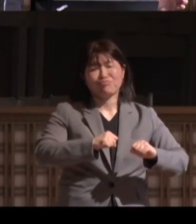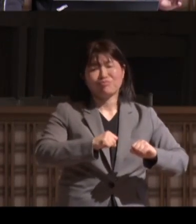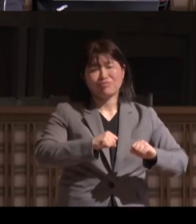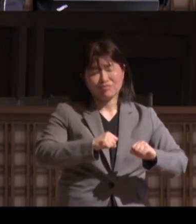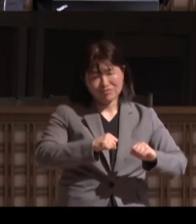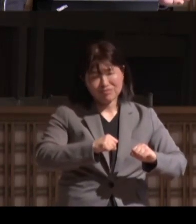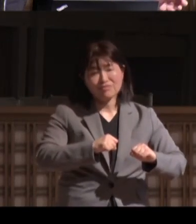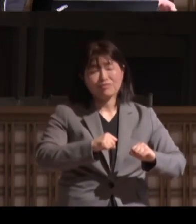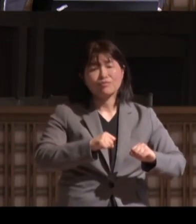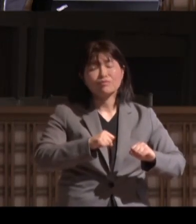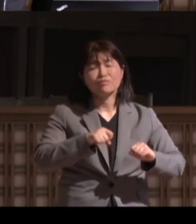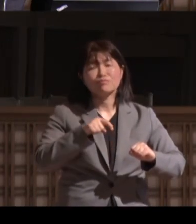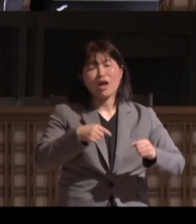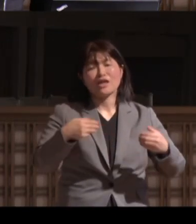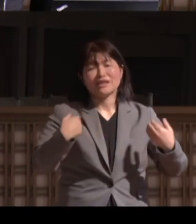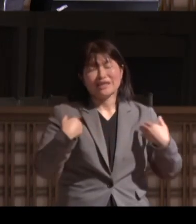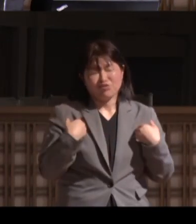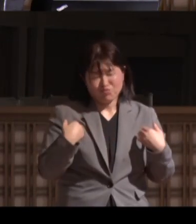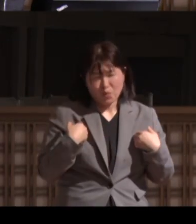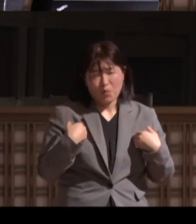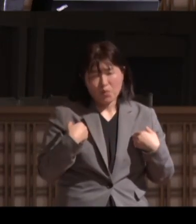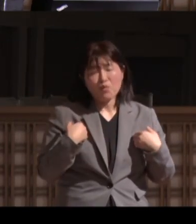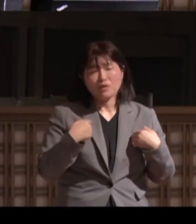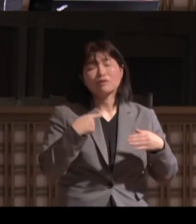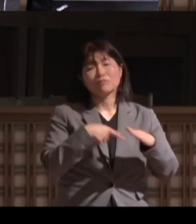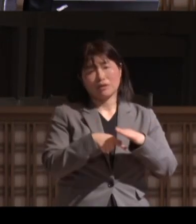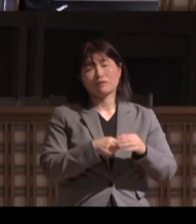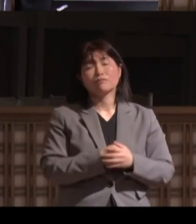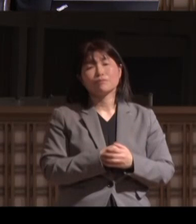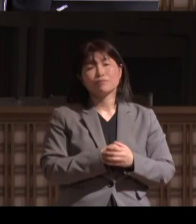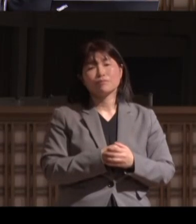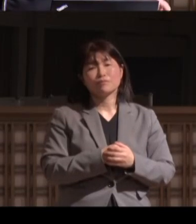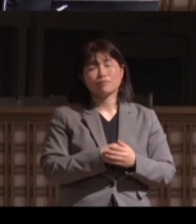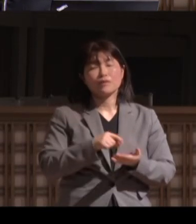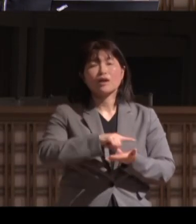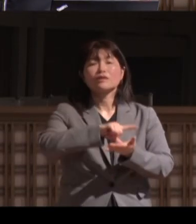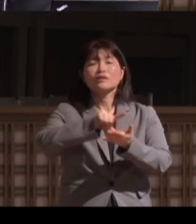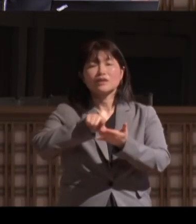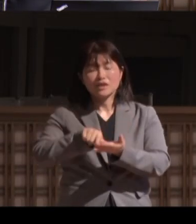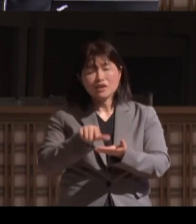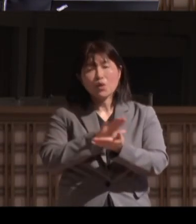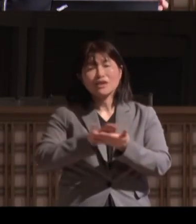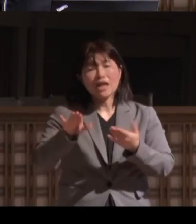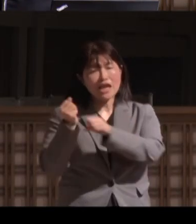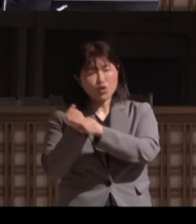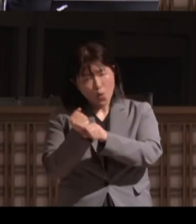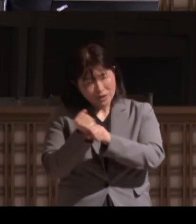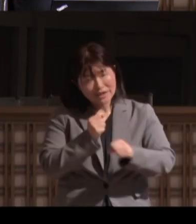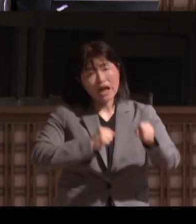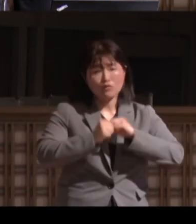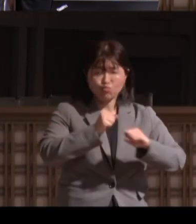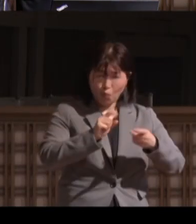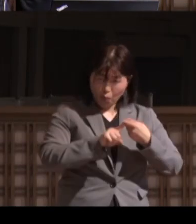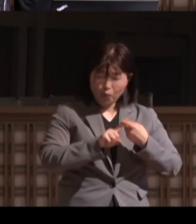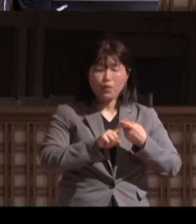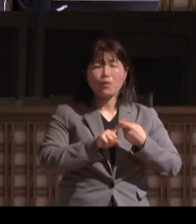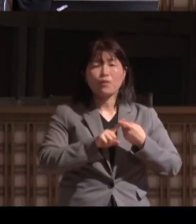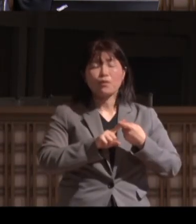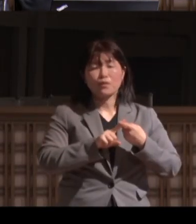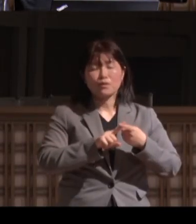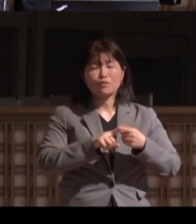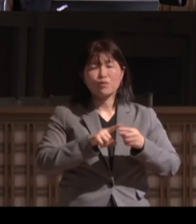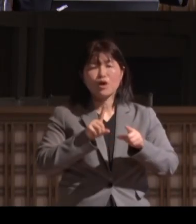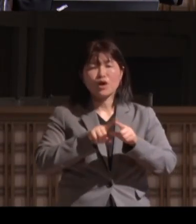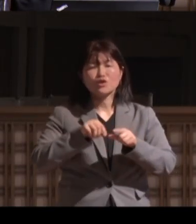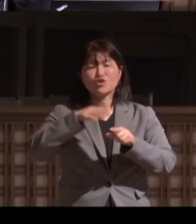そういったことがやらなければならないことですあるいは地域のま美加活動とかですねえま中産